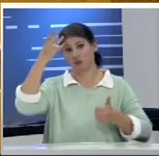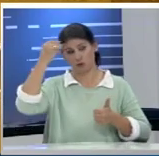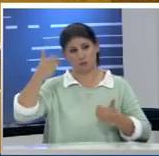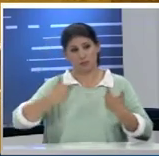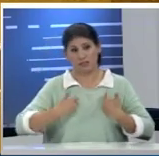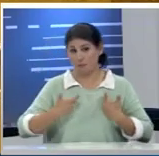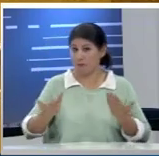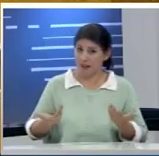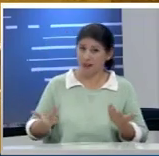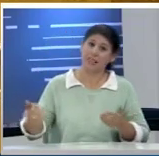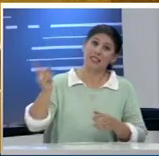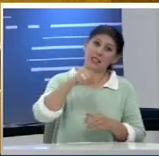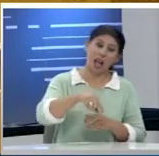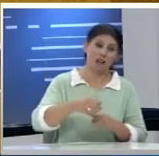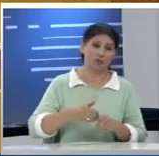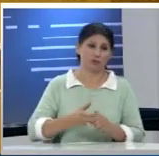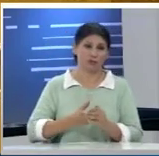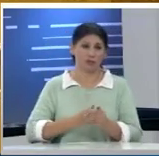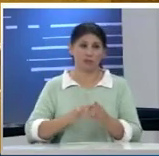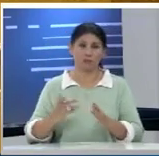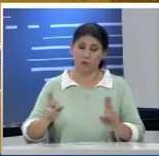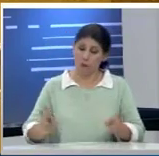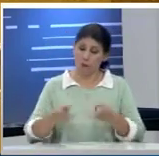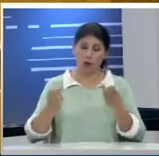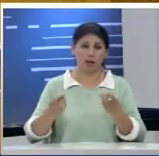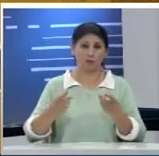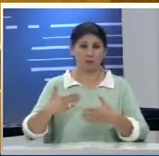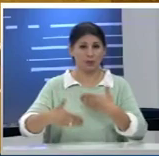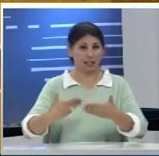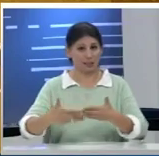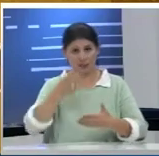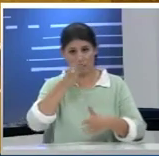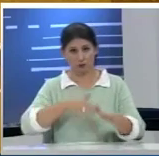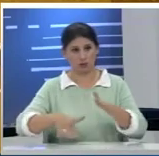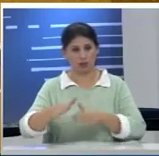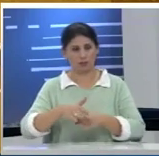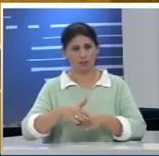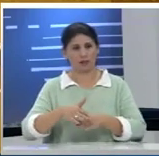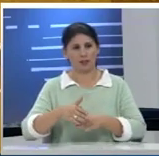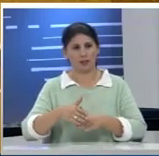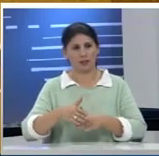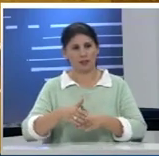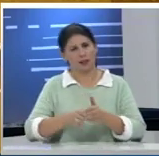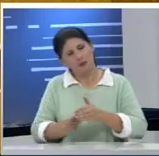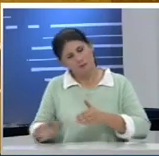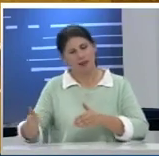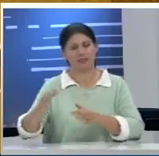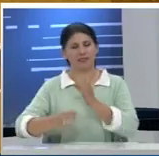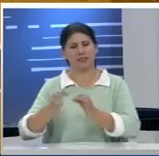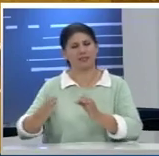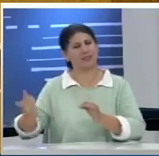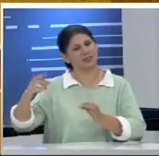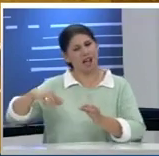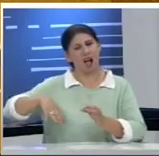σε μένα, ή σε άλλους που έχουμε αποκαλύψει μια σειρά από σκάνδαλα, για να πάει την κουβέντα αλλού. Λοιπόν,